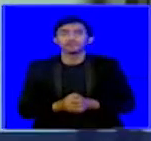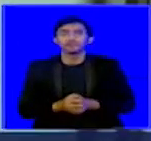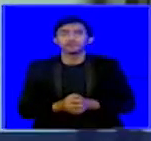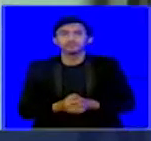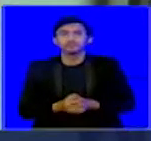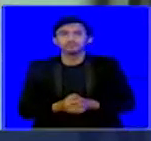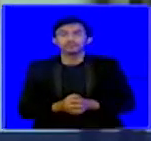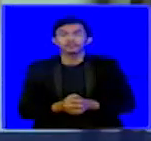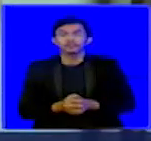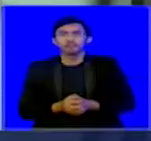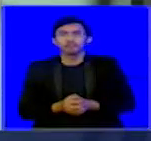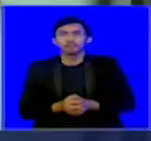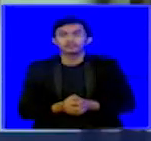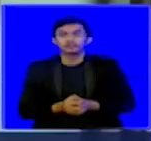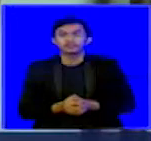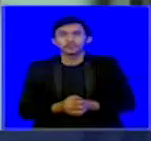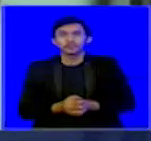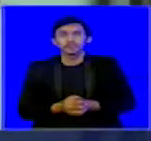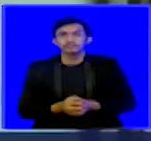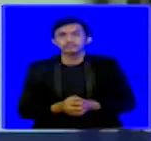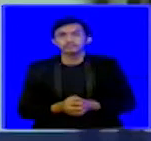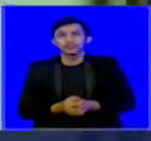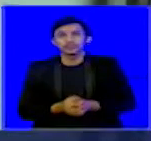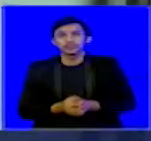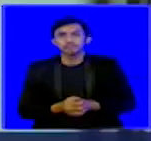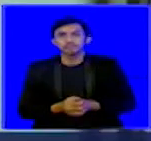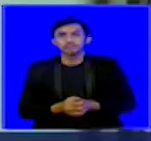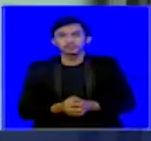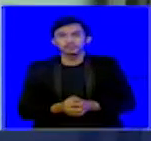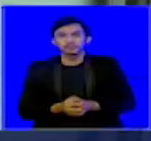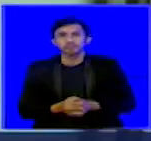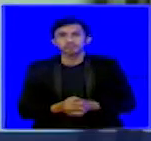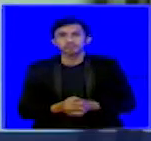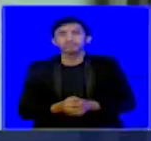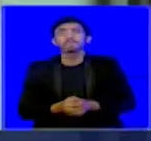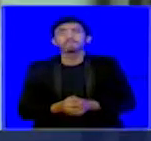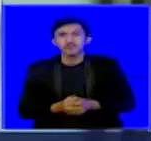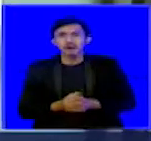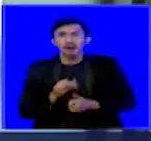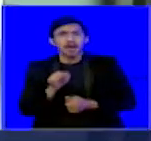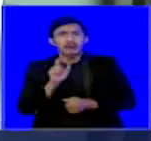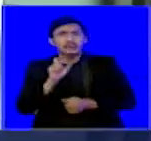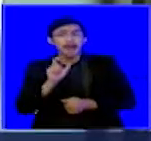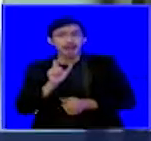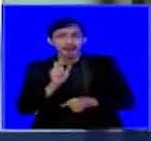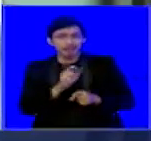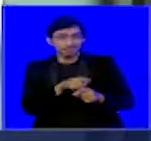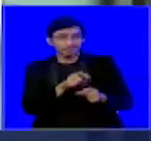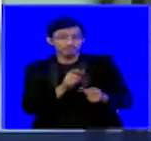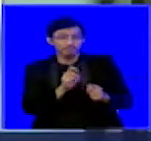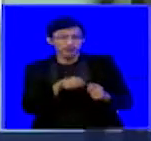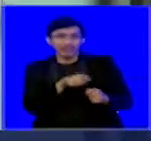kalau ini kan tidak, bagi masyarakat mungkin sifat meniup begini tidak terlalu membuat